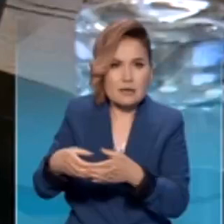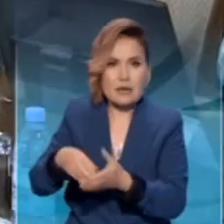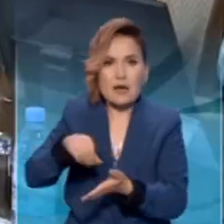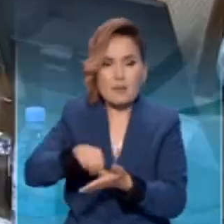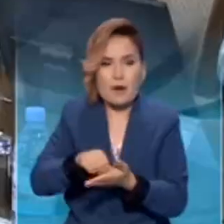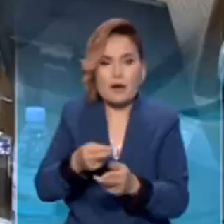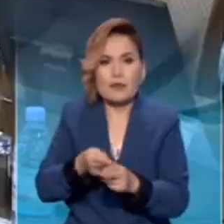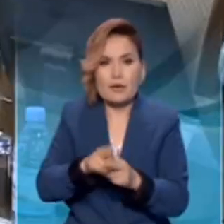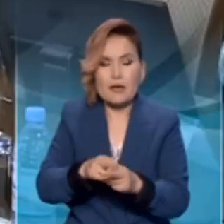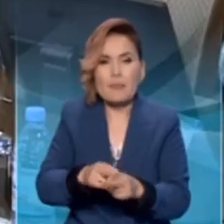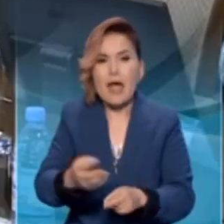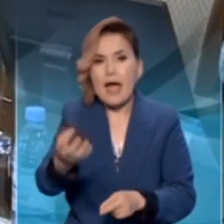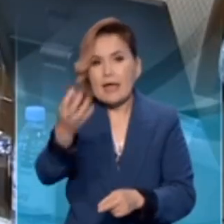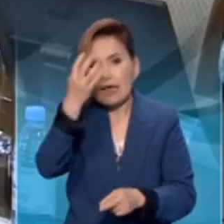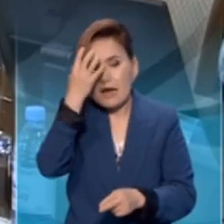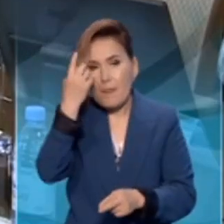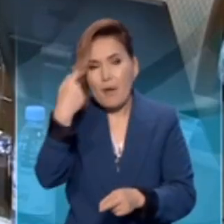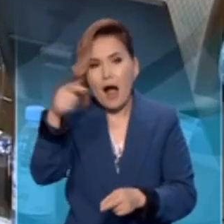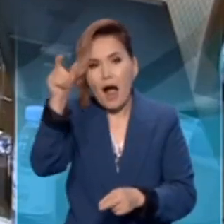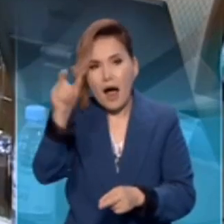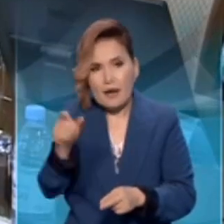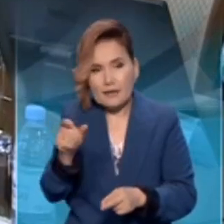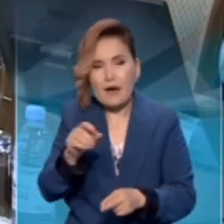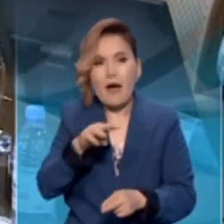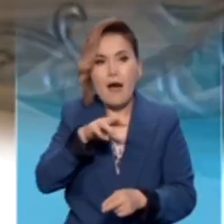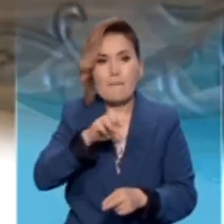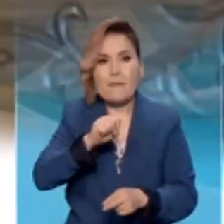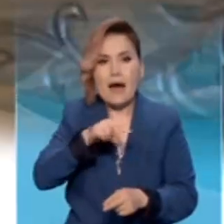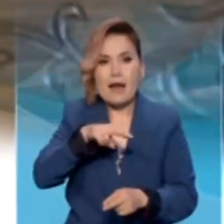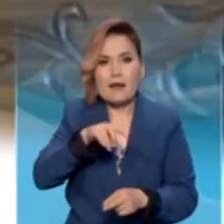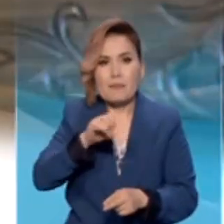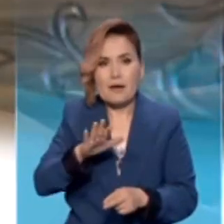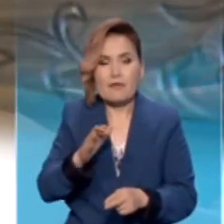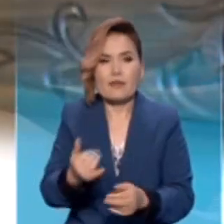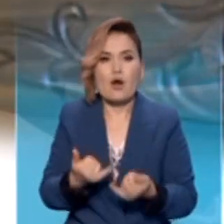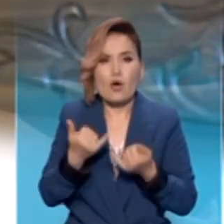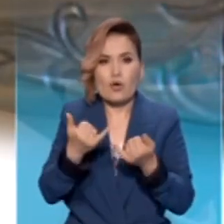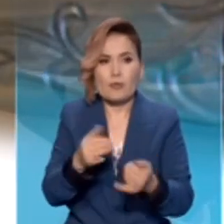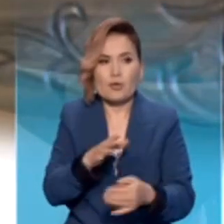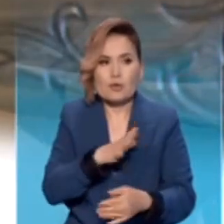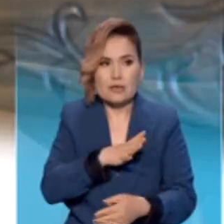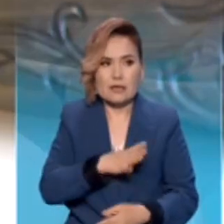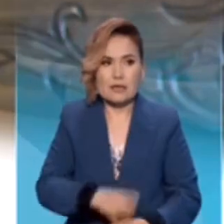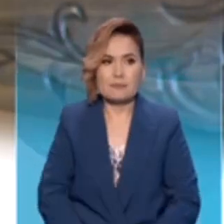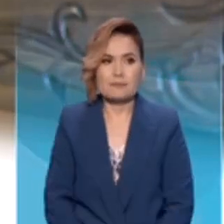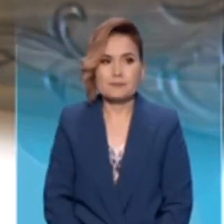Көрнекті сәулетші, елтаңба авторы Жандарбек Мәлібековке де құрмет көрсетілді.